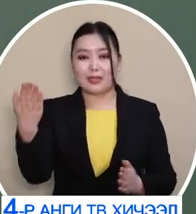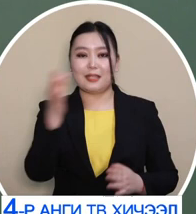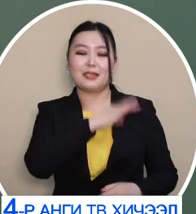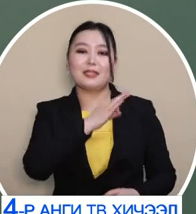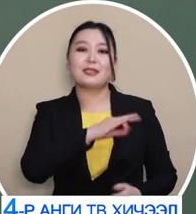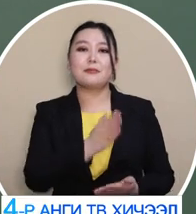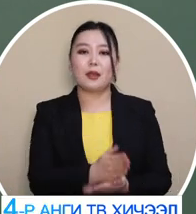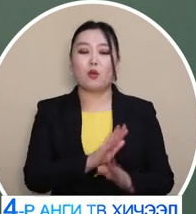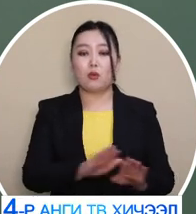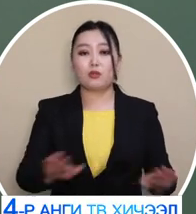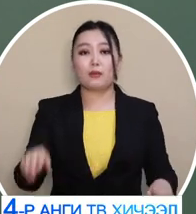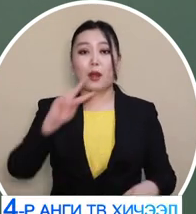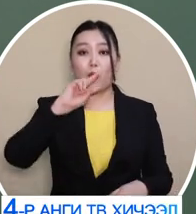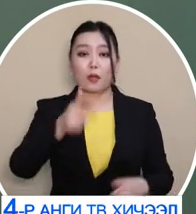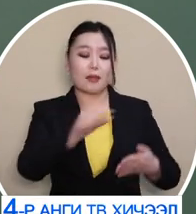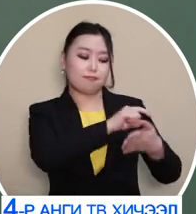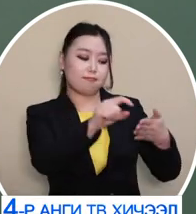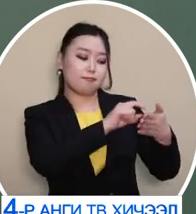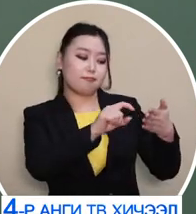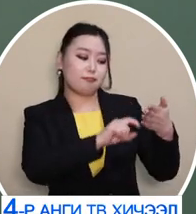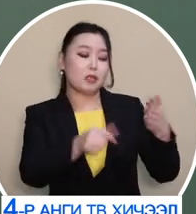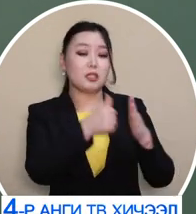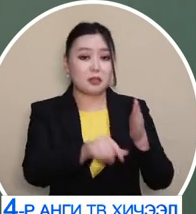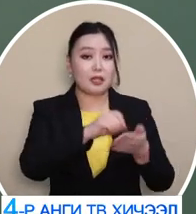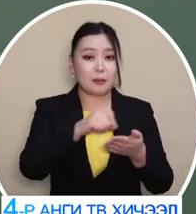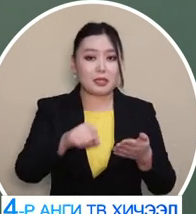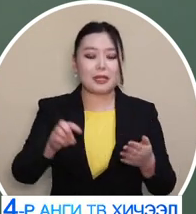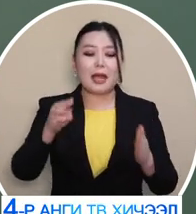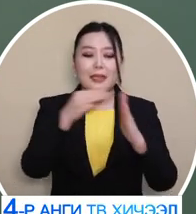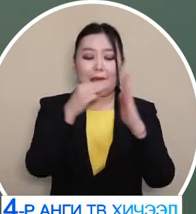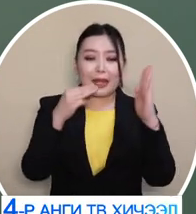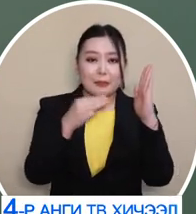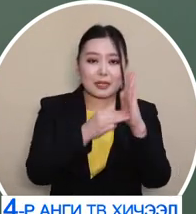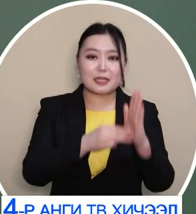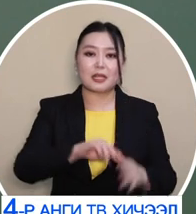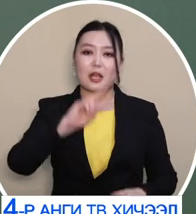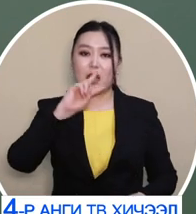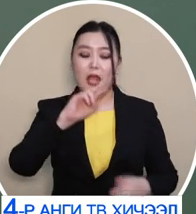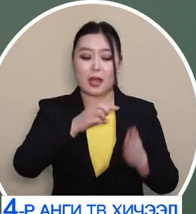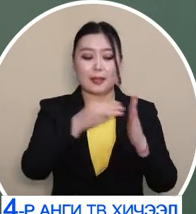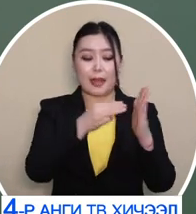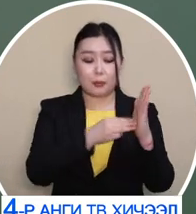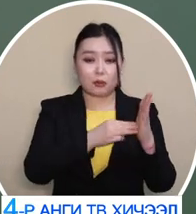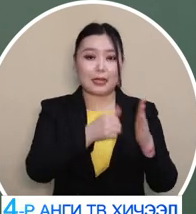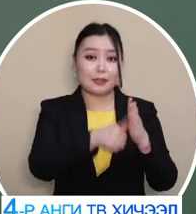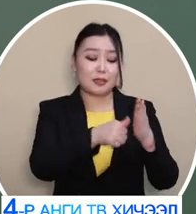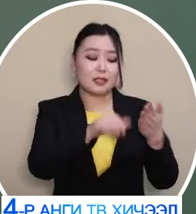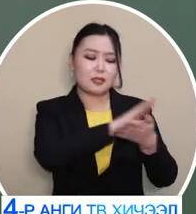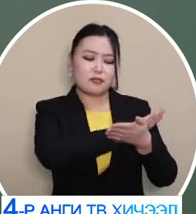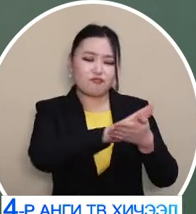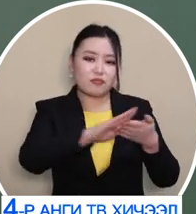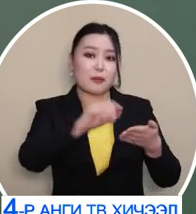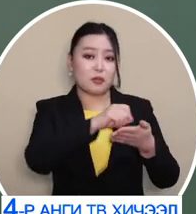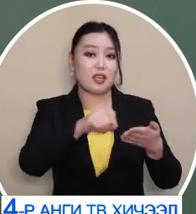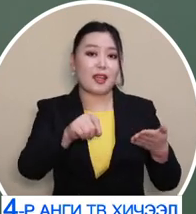За хүүхдүүд маань үгээж их сайн бичээд мөн одоо тайлбарласан тайлбараа бас дэвтэртээ цэвэрнэмбэ бичээрэй. За одоо